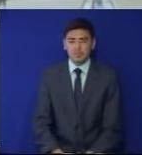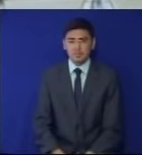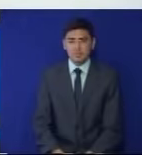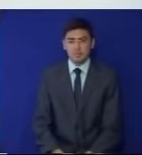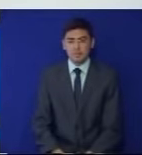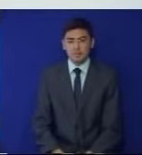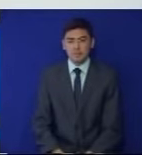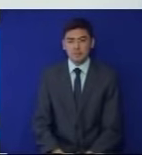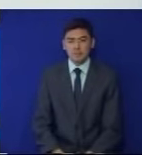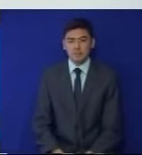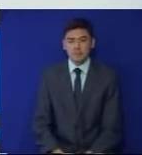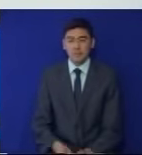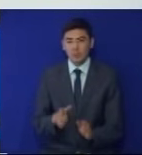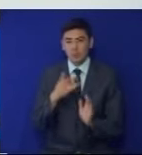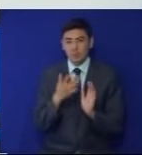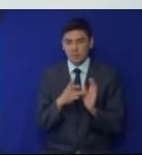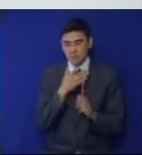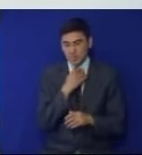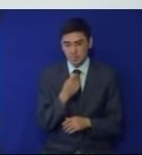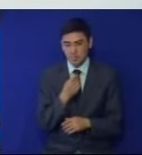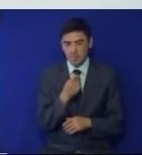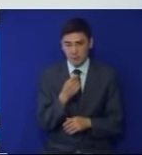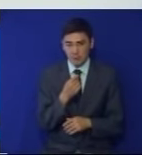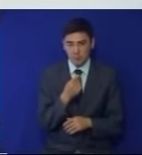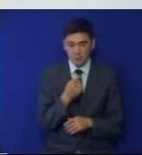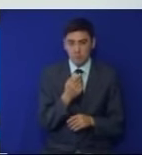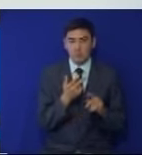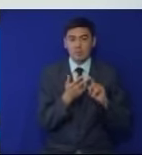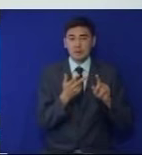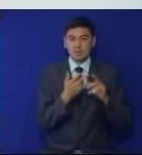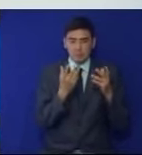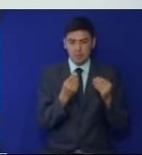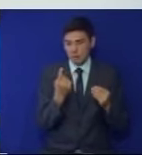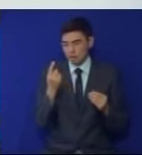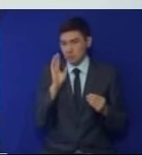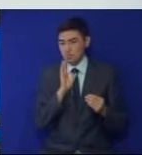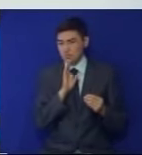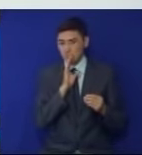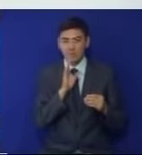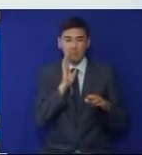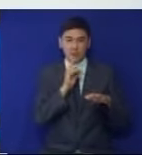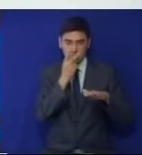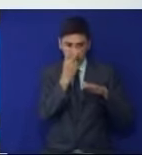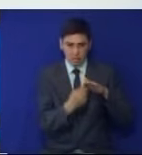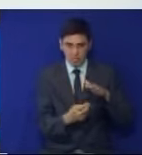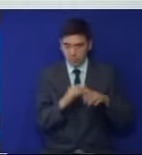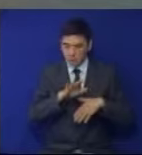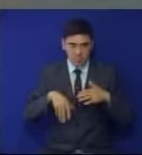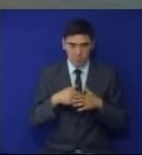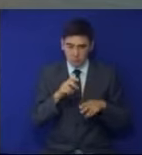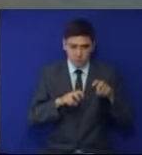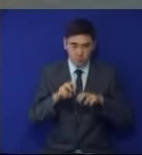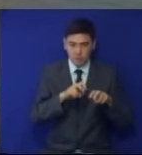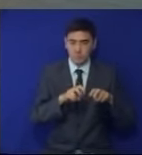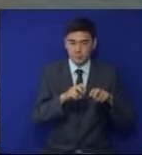телеарнасы. Семейде үшінші күн суға кеткен әйел адам іздестірілуде. Құтқарушылардың айтуынша оқиға 24 маусым